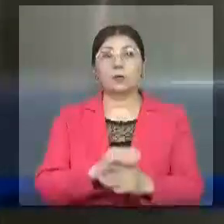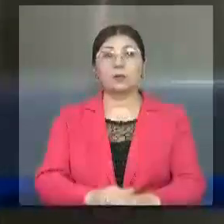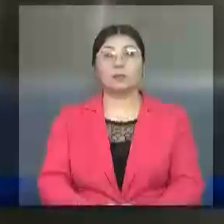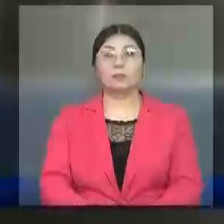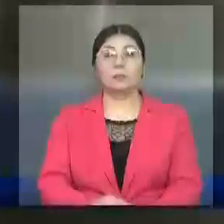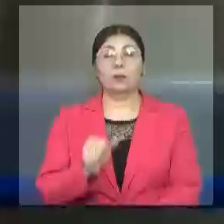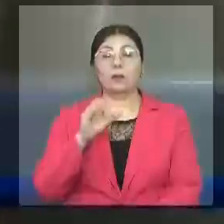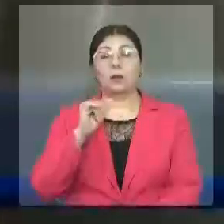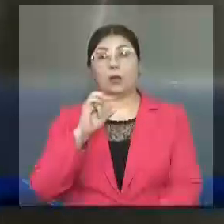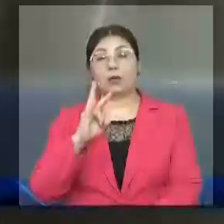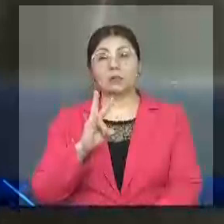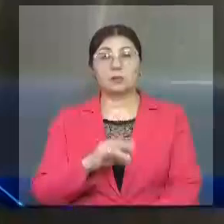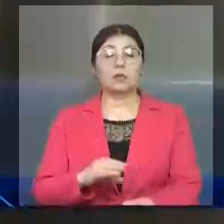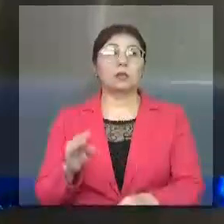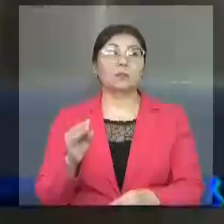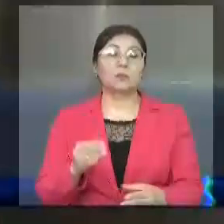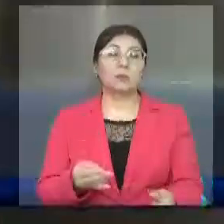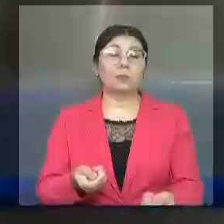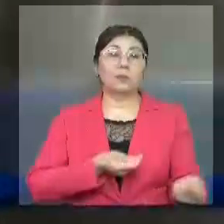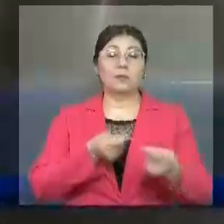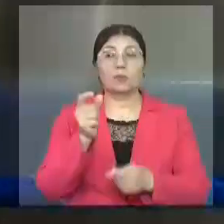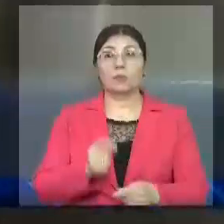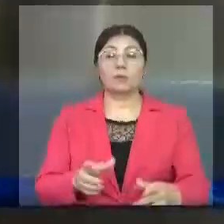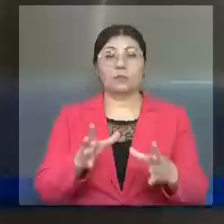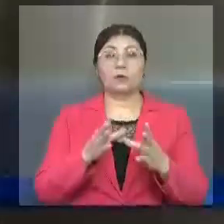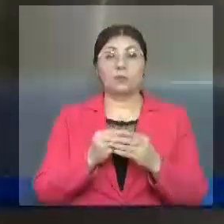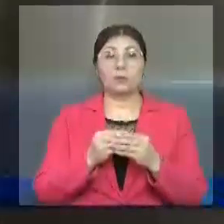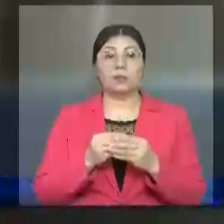режиссермен бұйырса, соған